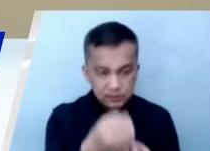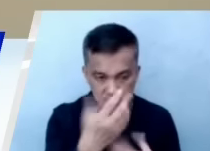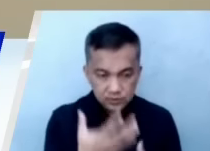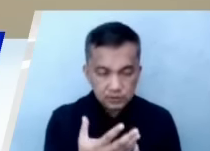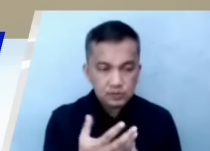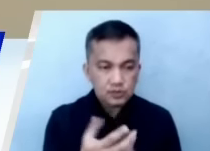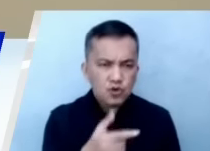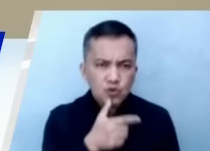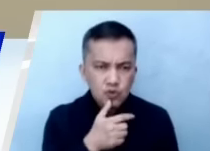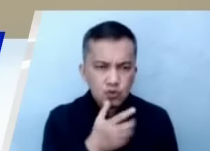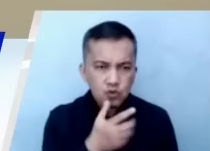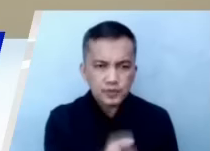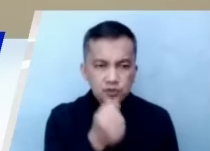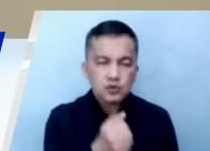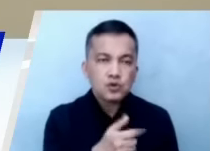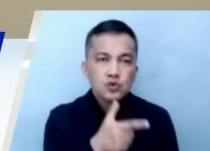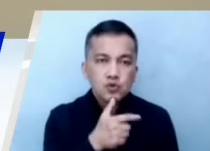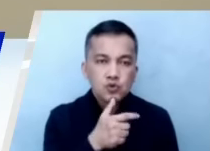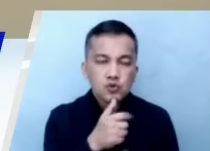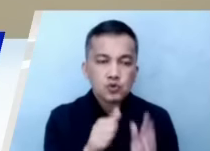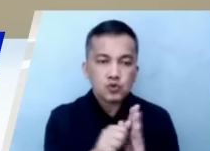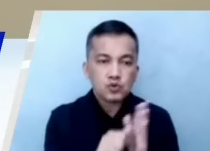yung abogado, sino yung